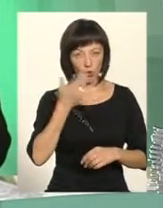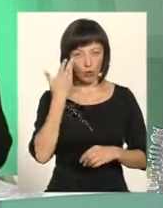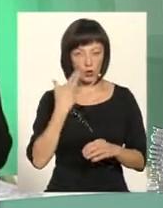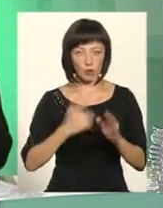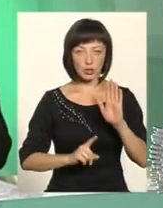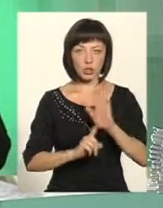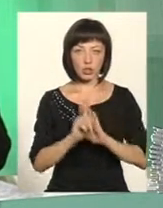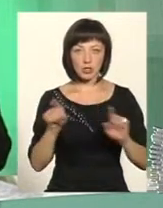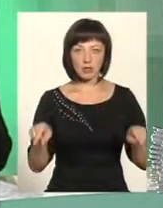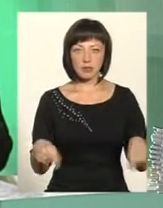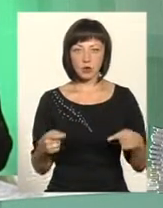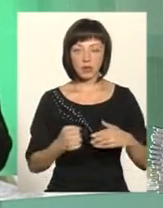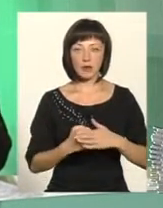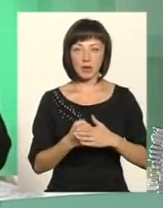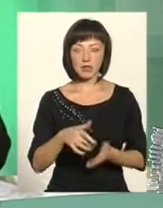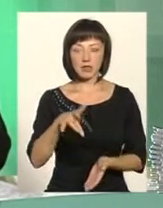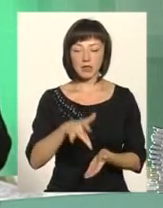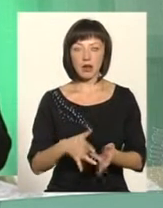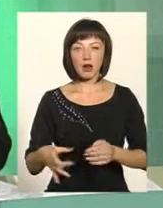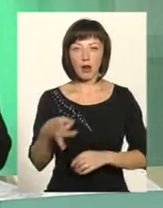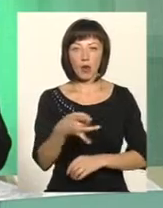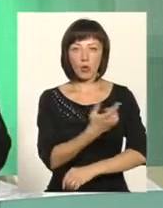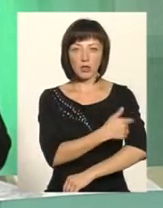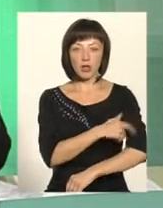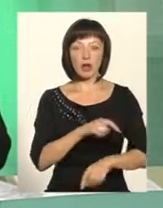базі центральних районних лікарень,